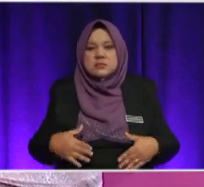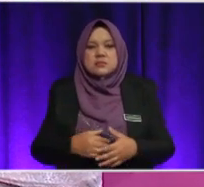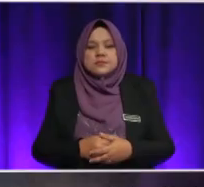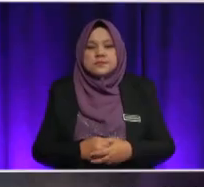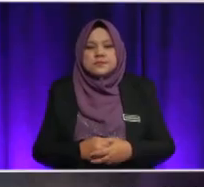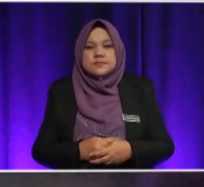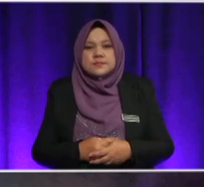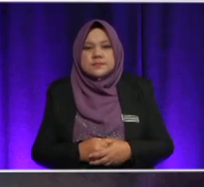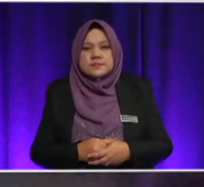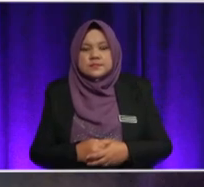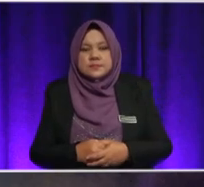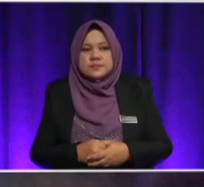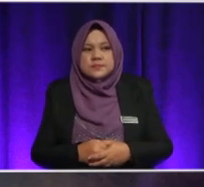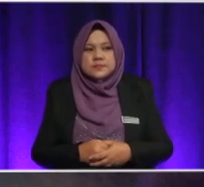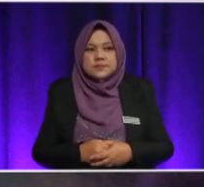lain